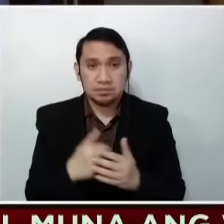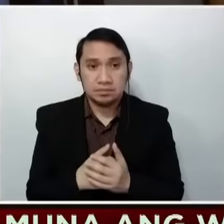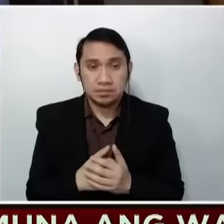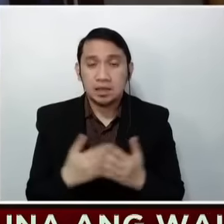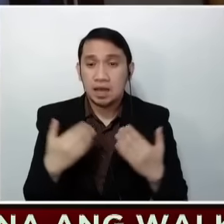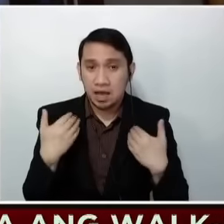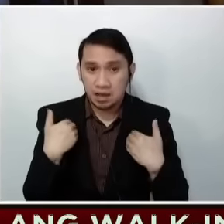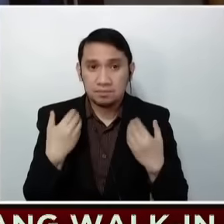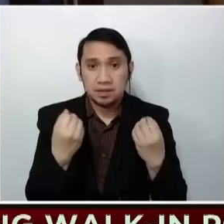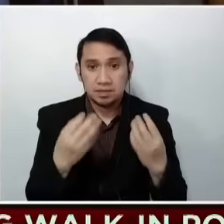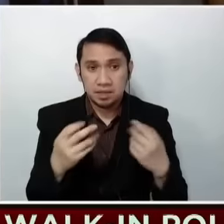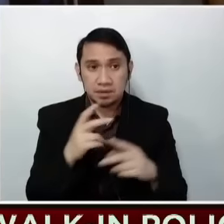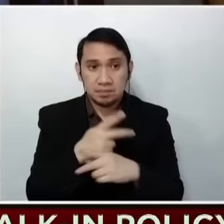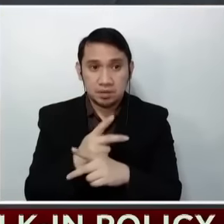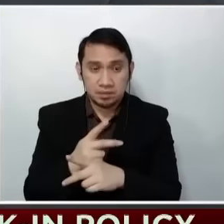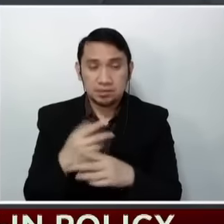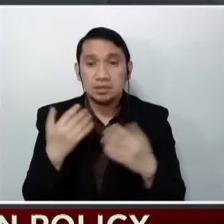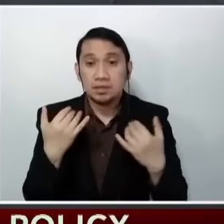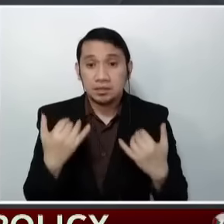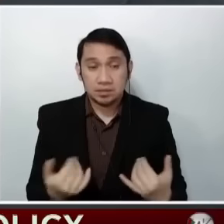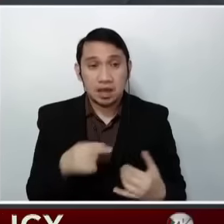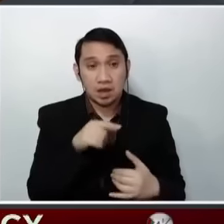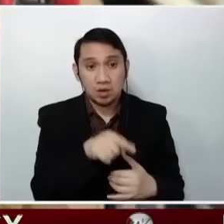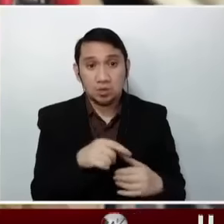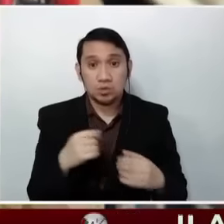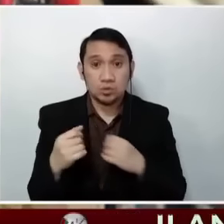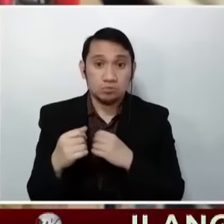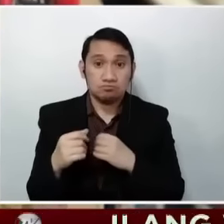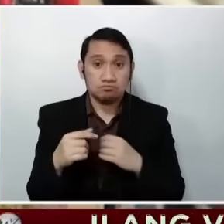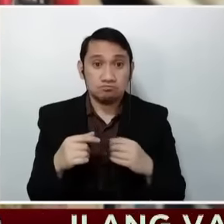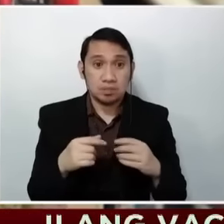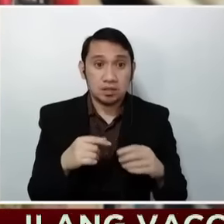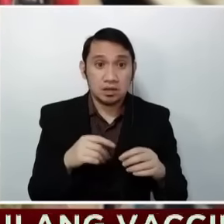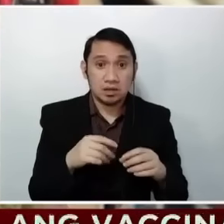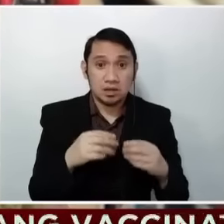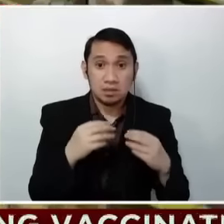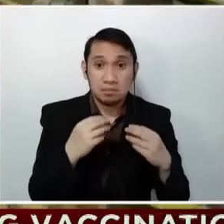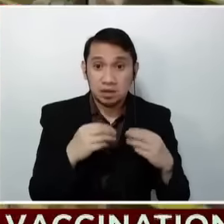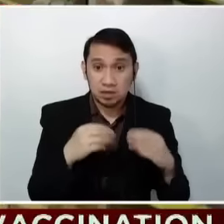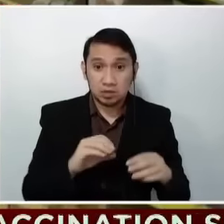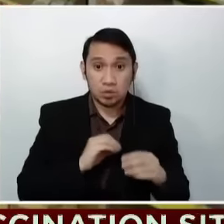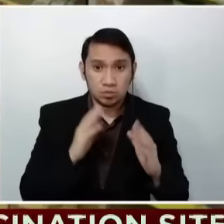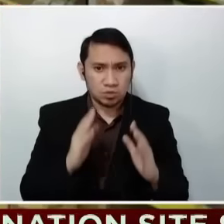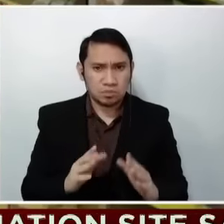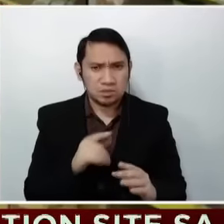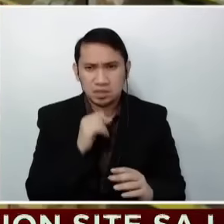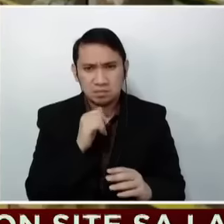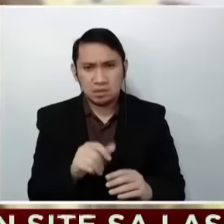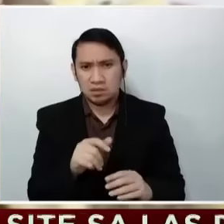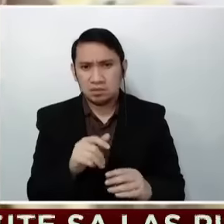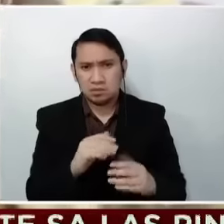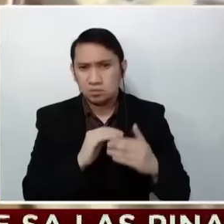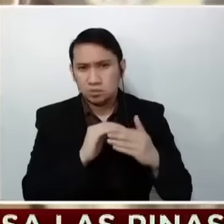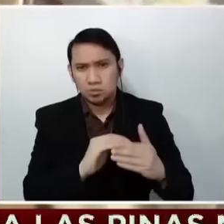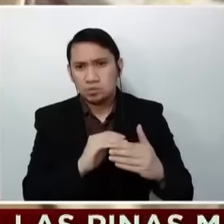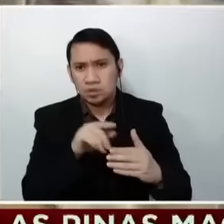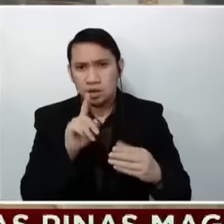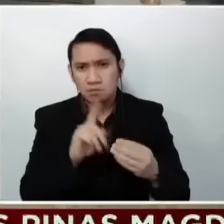supply. Ang grupo ng mga consumer at supermarket owners kontra rin sa paglilimita ng pwedeng bilhing basic goods sa